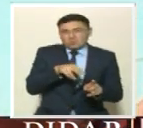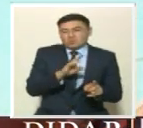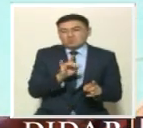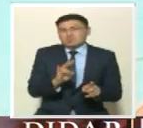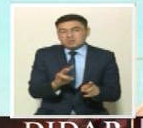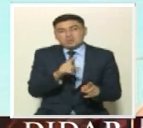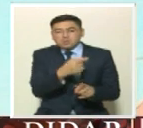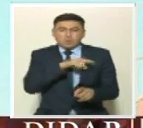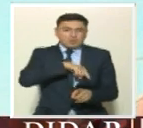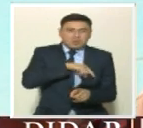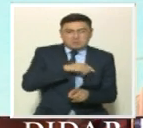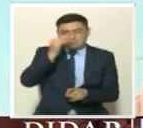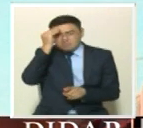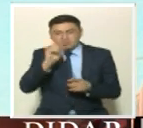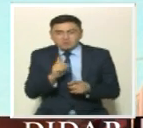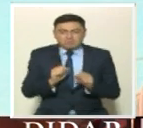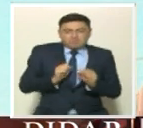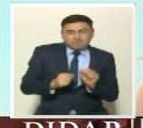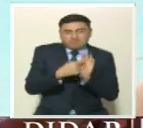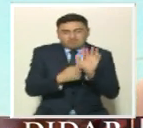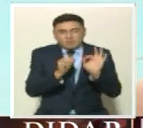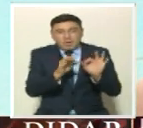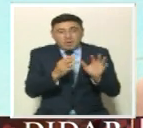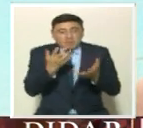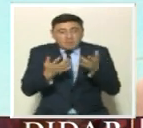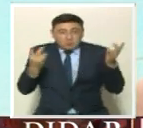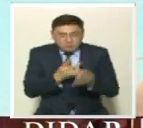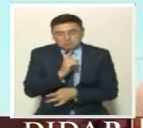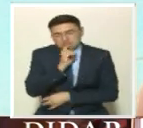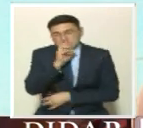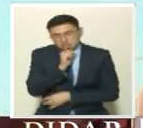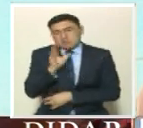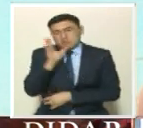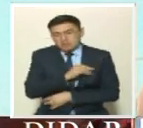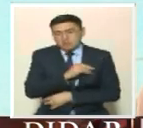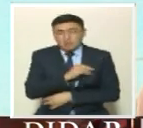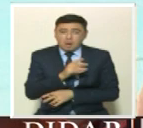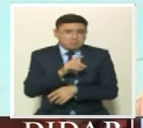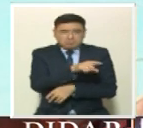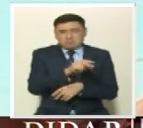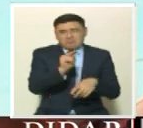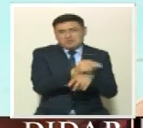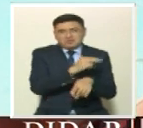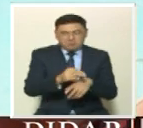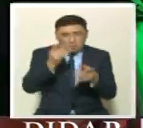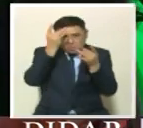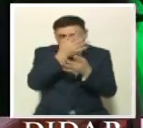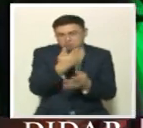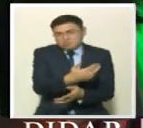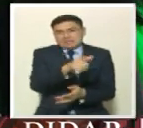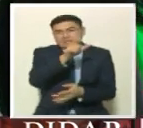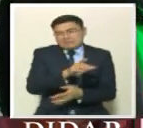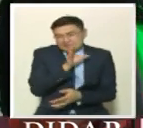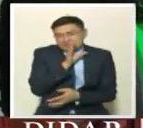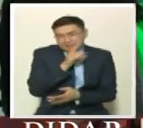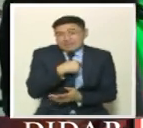может высказать свое мнение, а где надо и промолчать. В целом она очень спокойная и воспитанная девушка. Эта роль мне очень по душе.